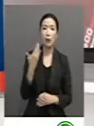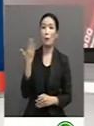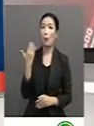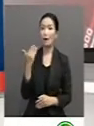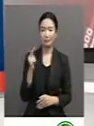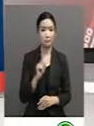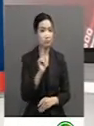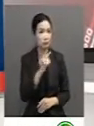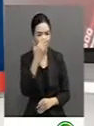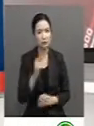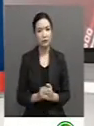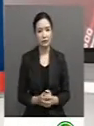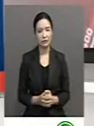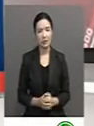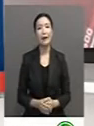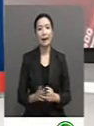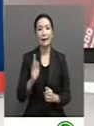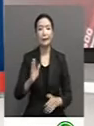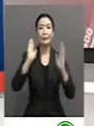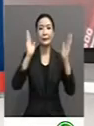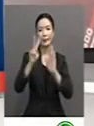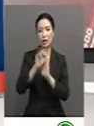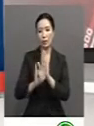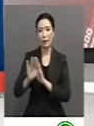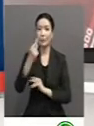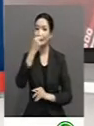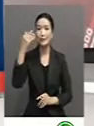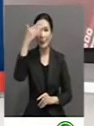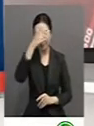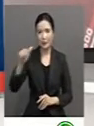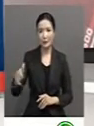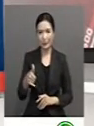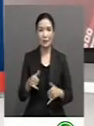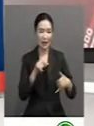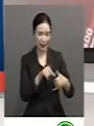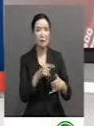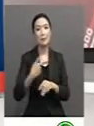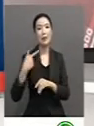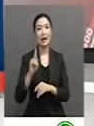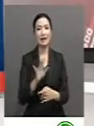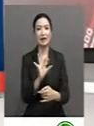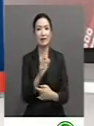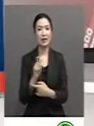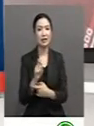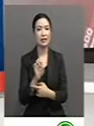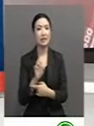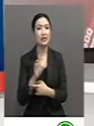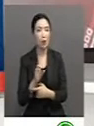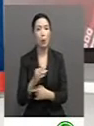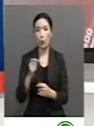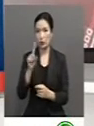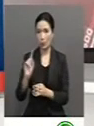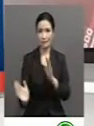ะค่ะเนื่องจากว่าจบของการแถลงนโยบายของโดนัลด์ทรัมป์ก็ต่อด้วยคุณเจเน็ตเยเลนของประธานเฟดด้วยนะคะในวันศุกร์นี้จะรู้ผ